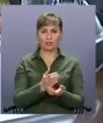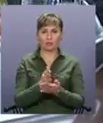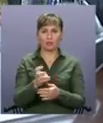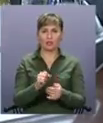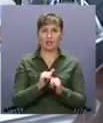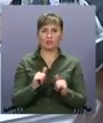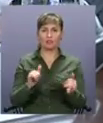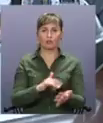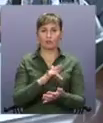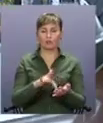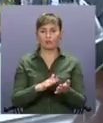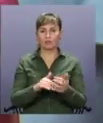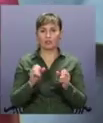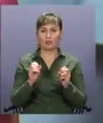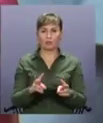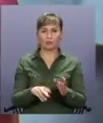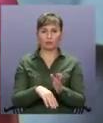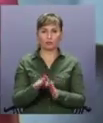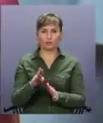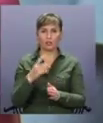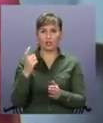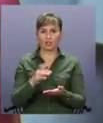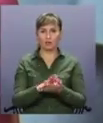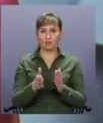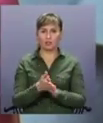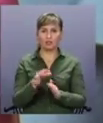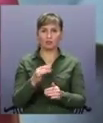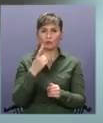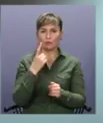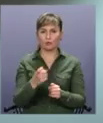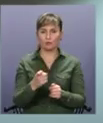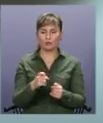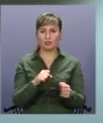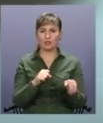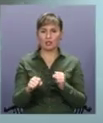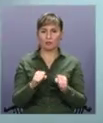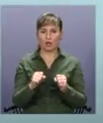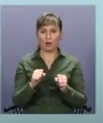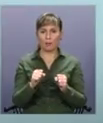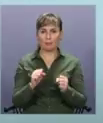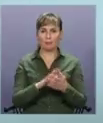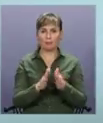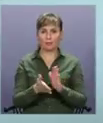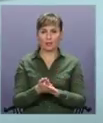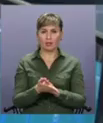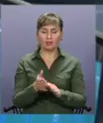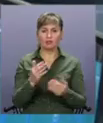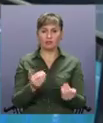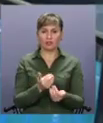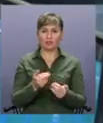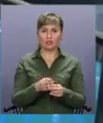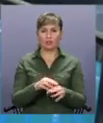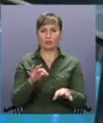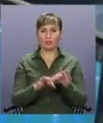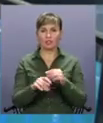развитие мегаполиса, безопасность, улучшение экологической обстановки и предупреждение сейсмоопасных ситуаций. Воплощать в жизнь эти проекты начнут